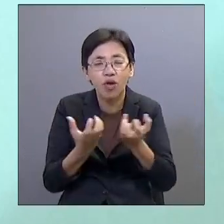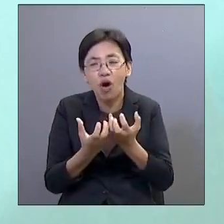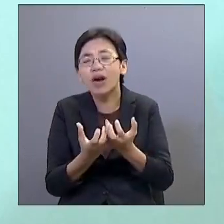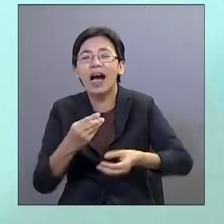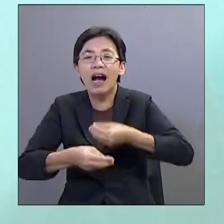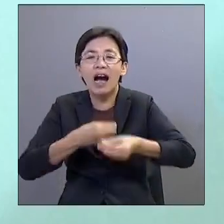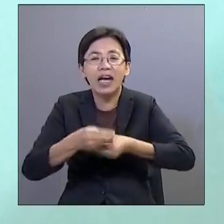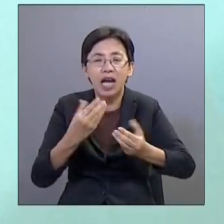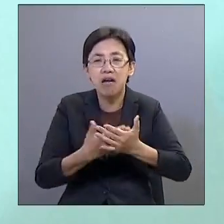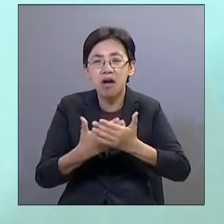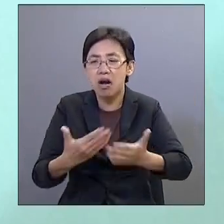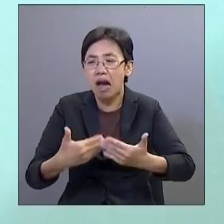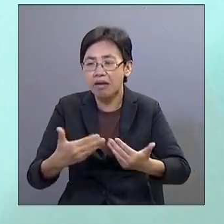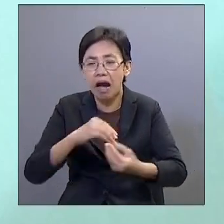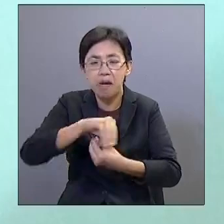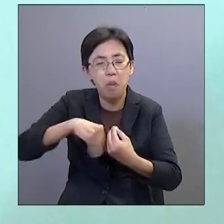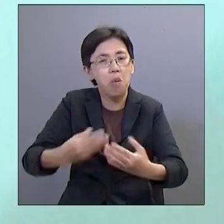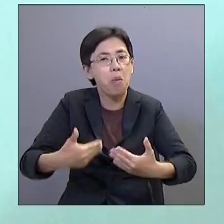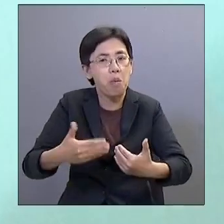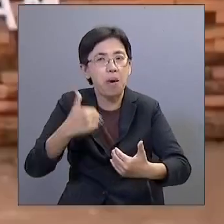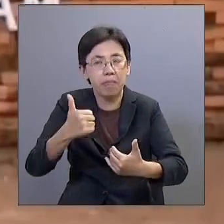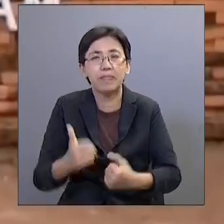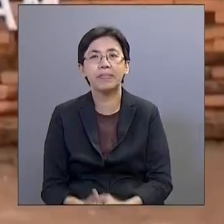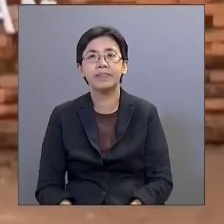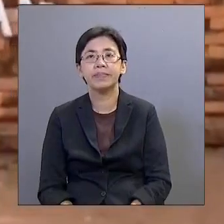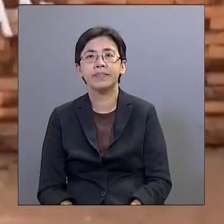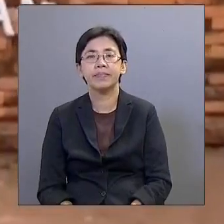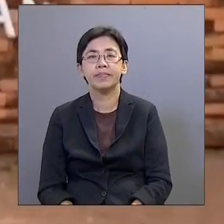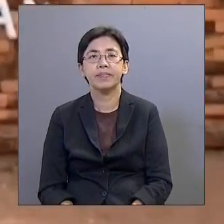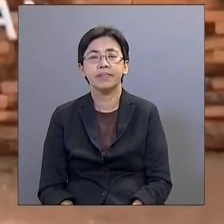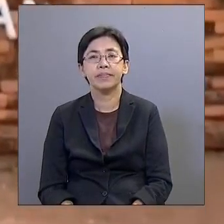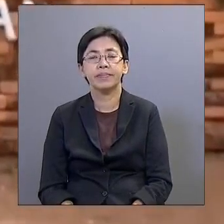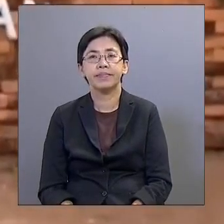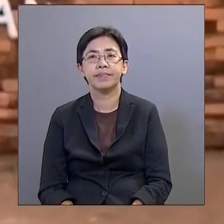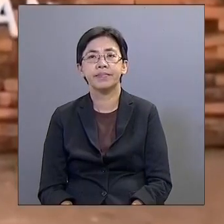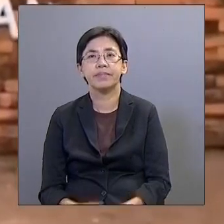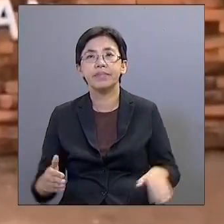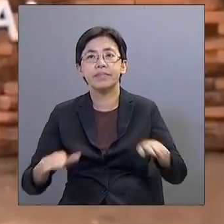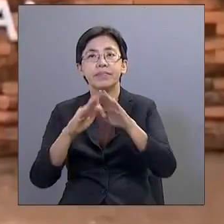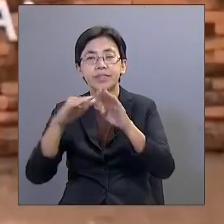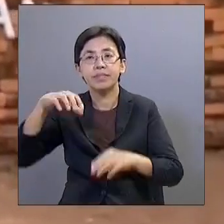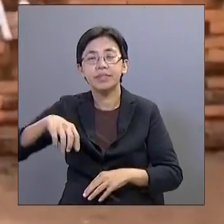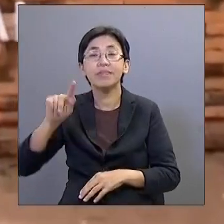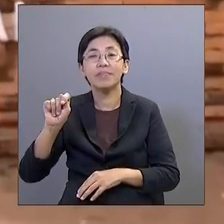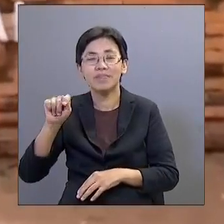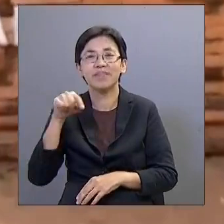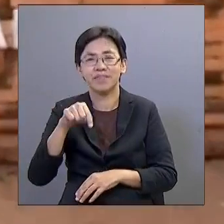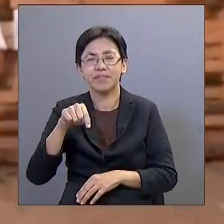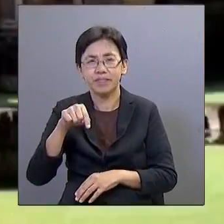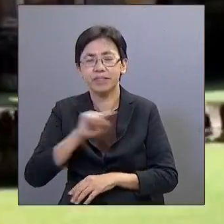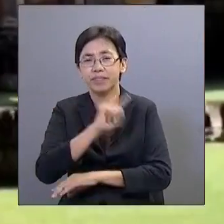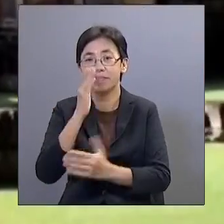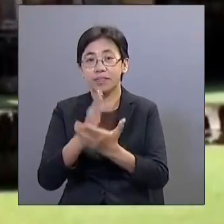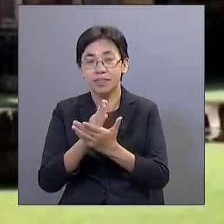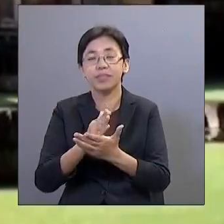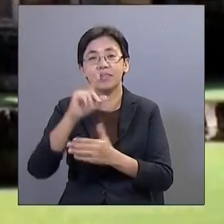ลึกรายได้ก็เริ่มเพิ่มขึ้นกันค่ะ ที่ปราสาทเมืองต่ำคุณผู้ชมช่วงวันหยุดยาว3วัน